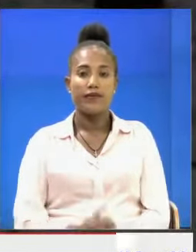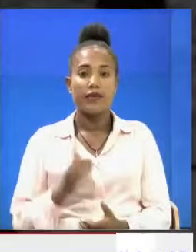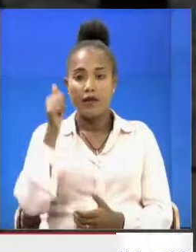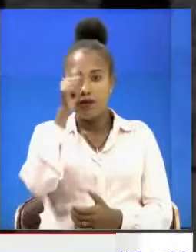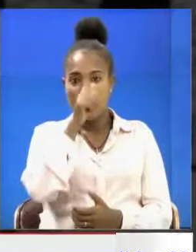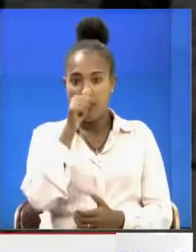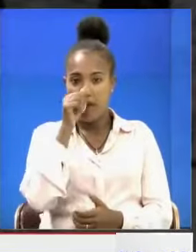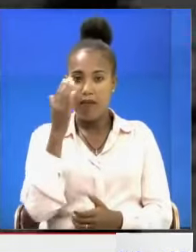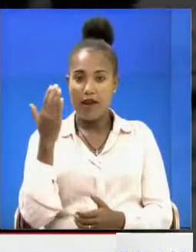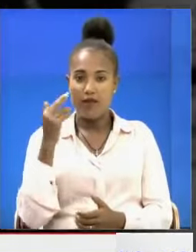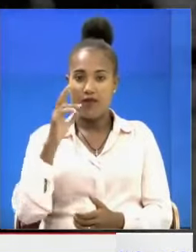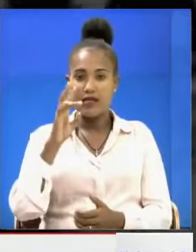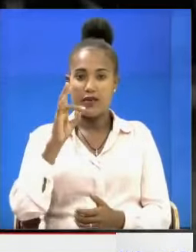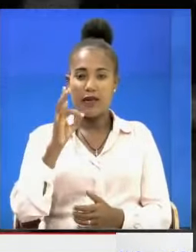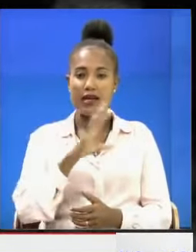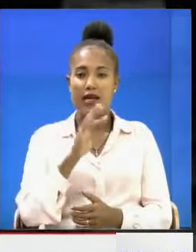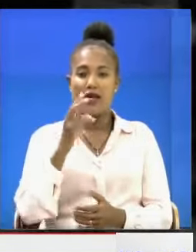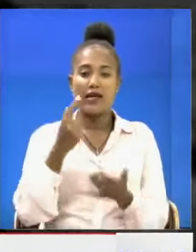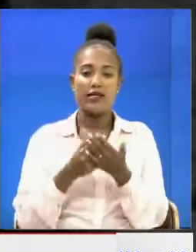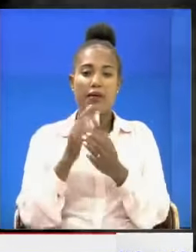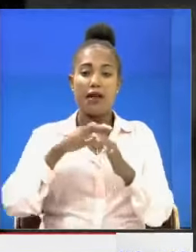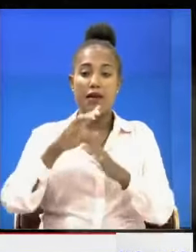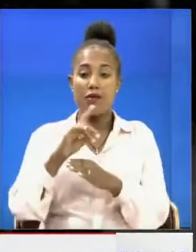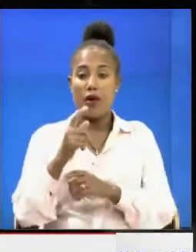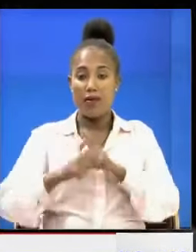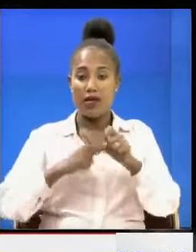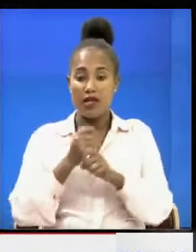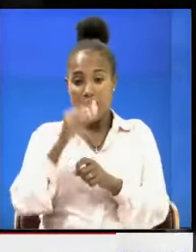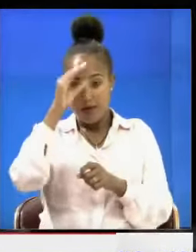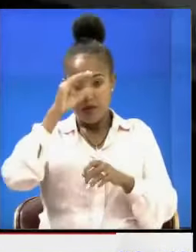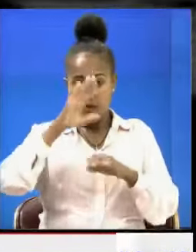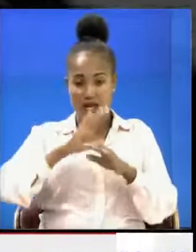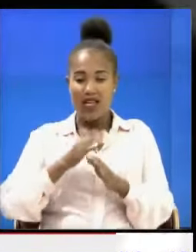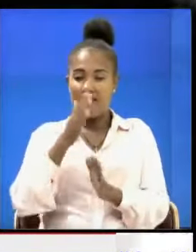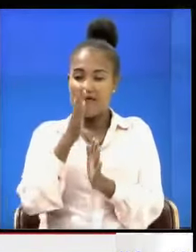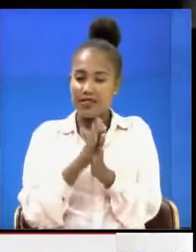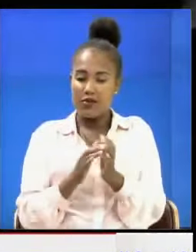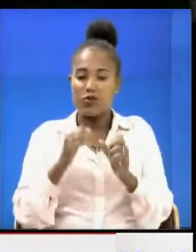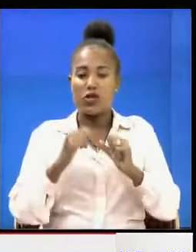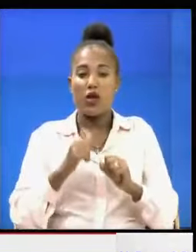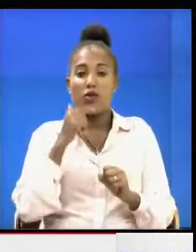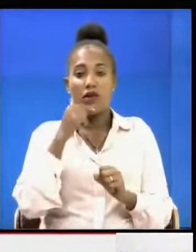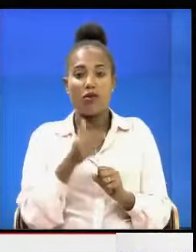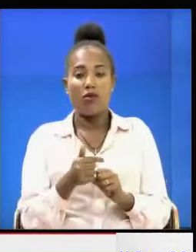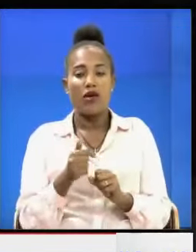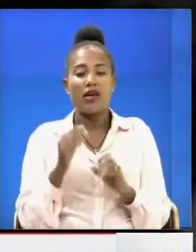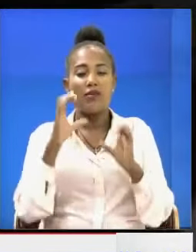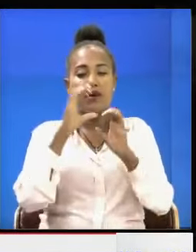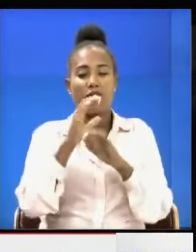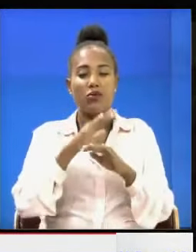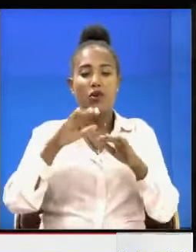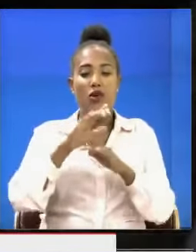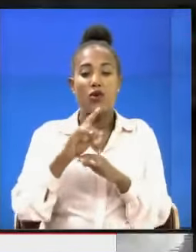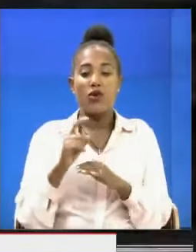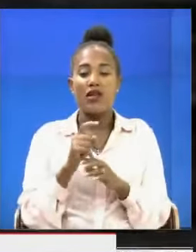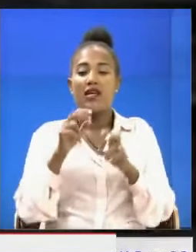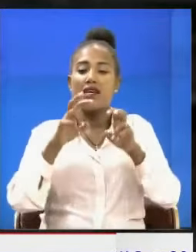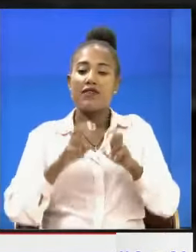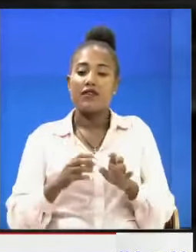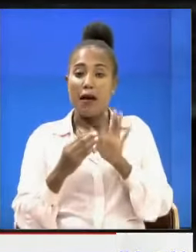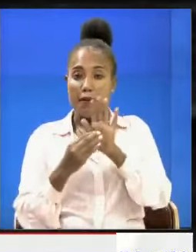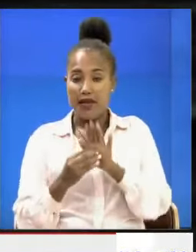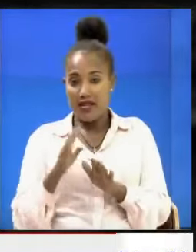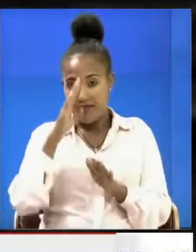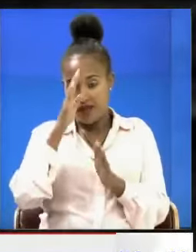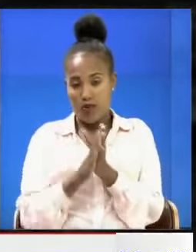በኢትዮጵያ ባለፉት 27ና ከዛ በላይ ለሚሆኑ ዓመታት በሰዎች ላይ ሊፈጸሙ ይችላሉ ተብለው ከሚገመቱት በላይ የሆነ ግፍና በደል